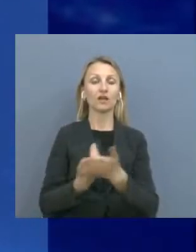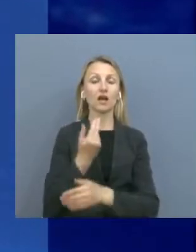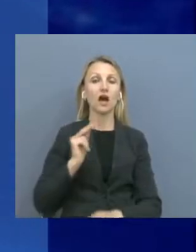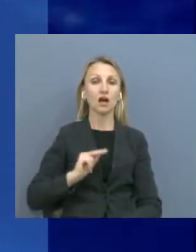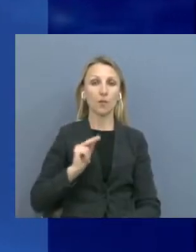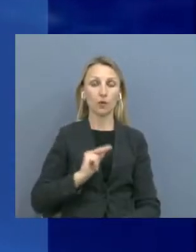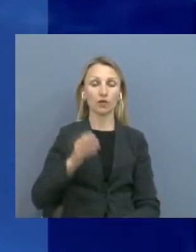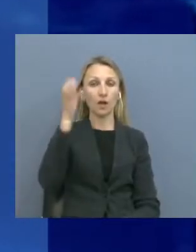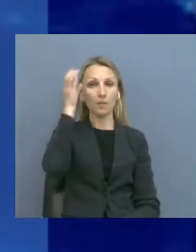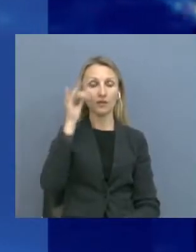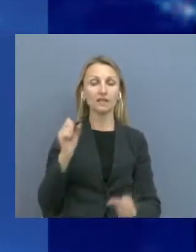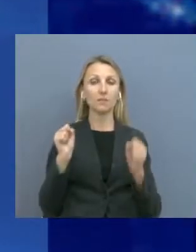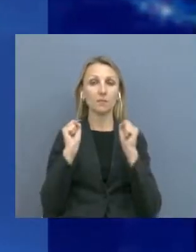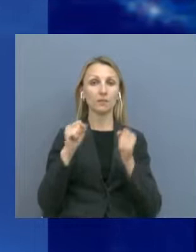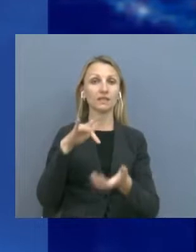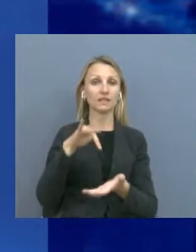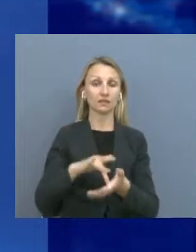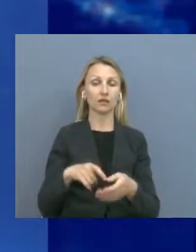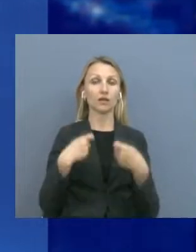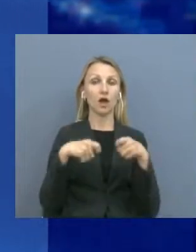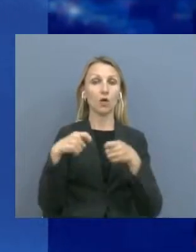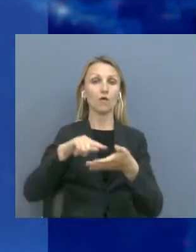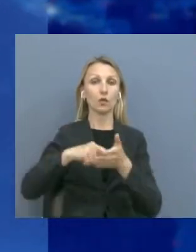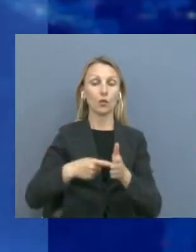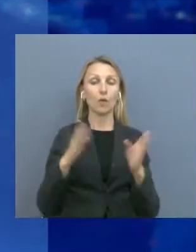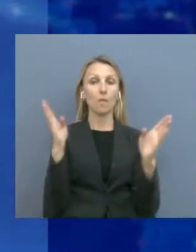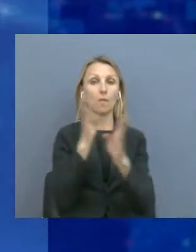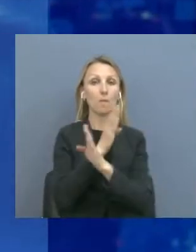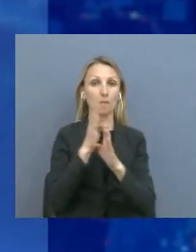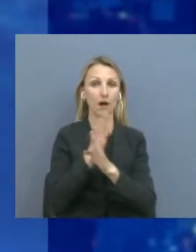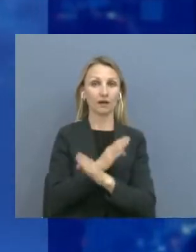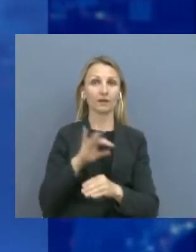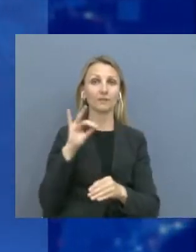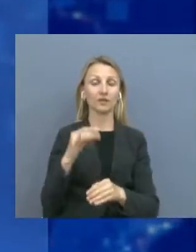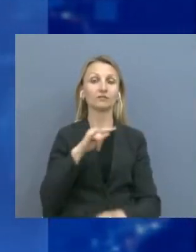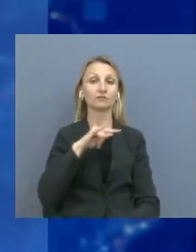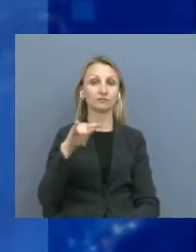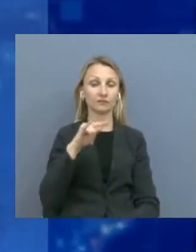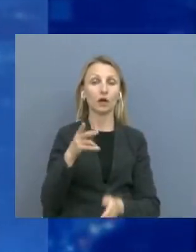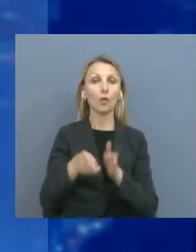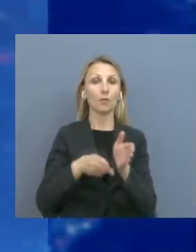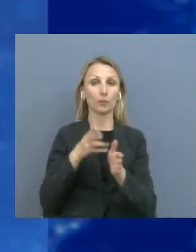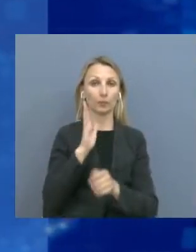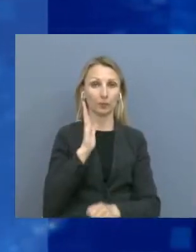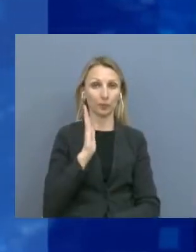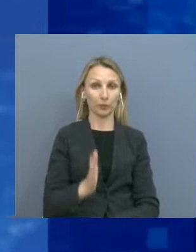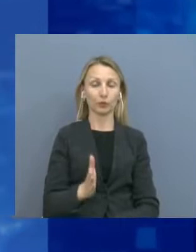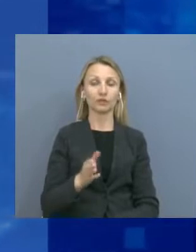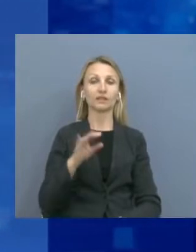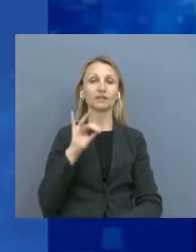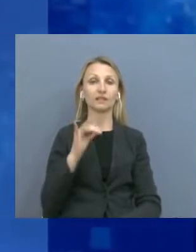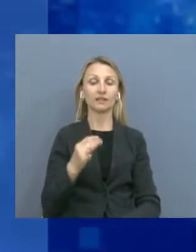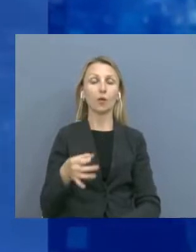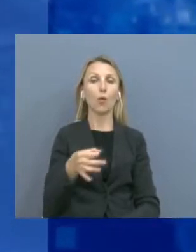работа образовательных и спортивных центров, торговых точек, парков. Возобновляются пассажирские авиаперевозки. Транспортные сообщения